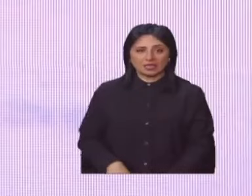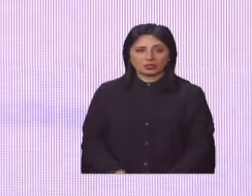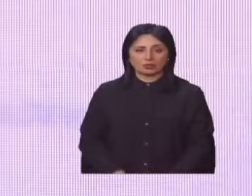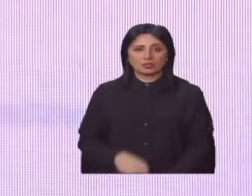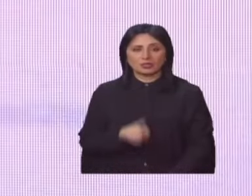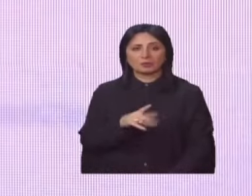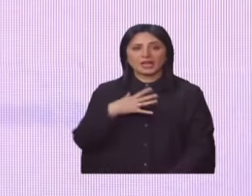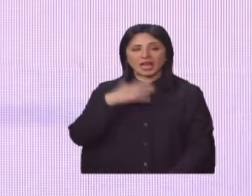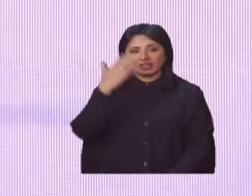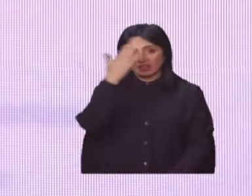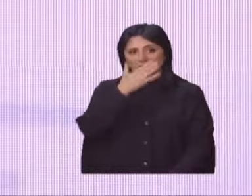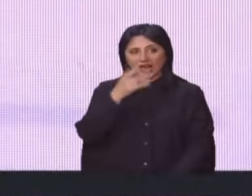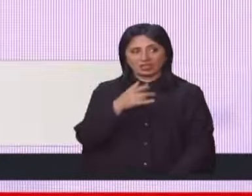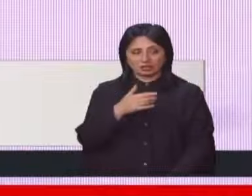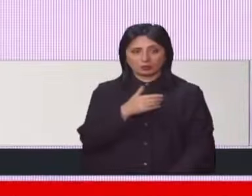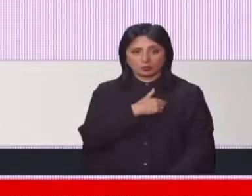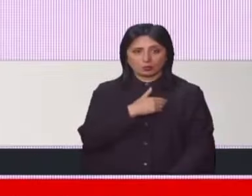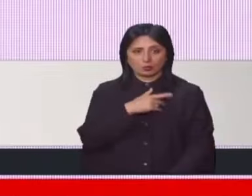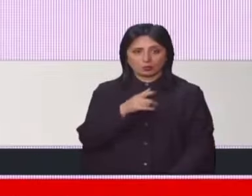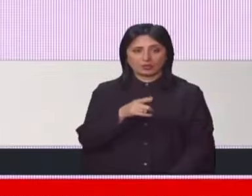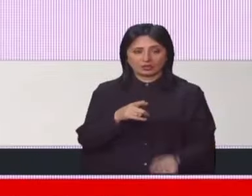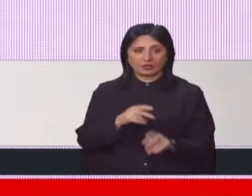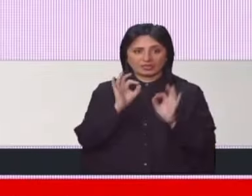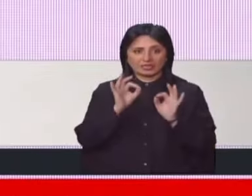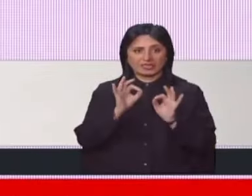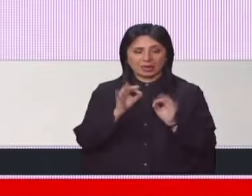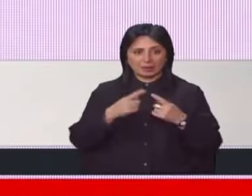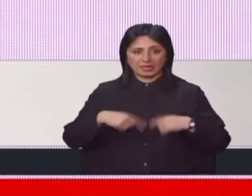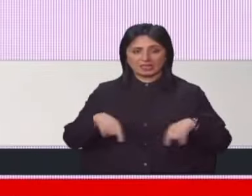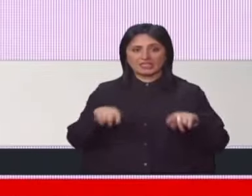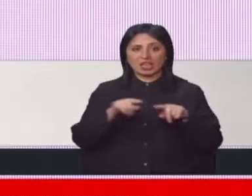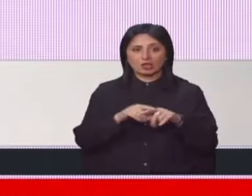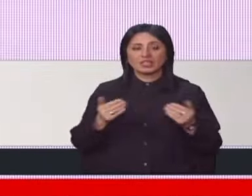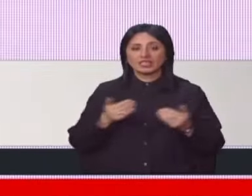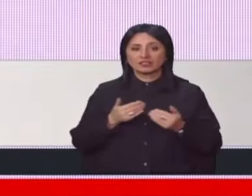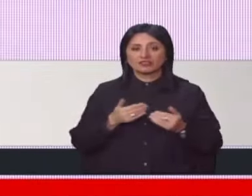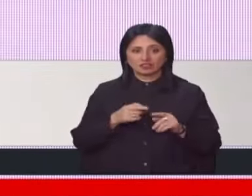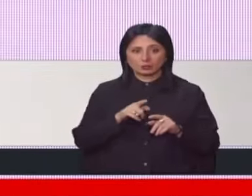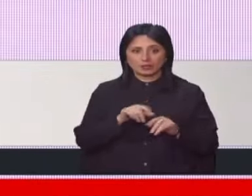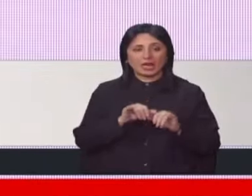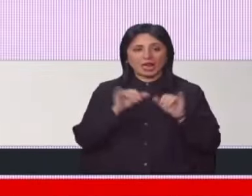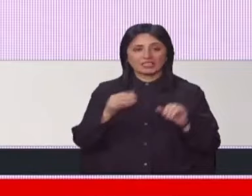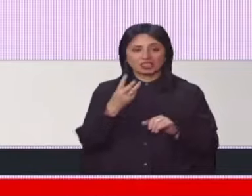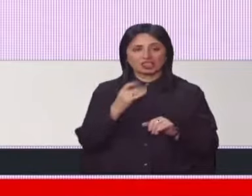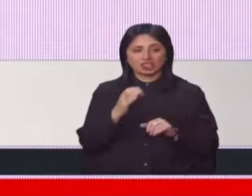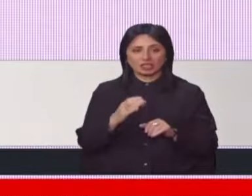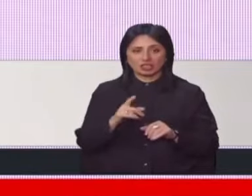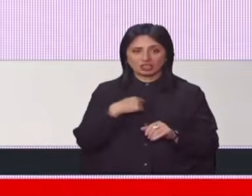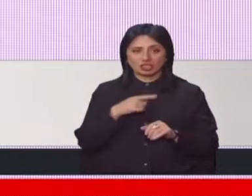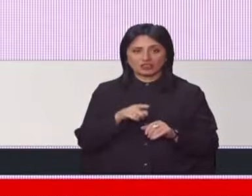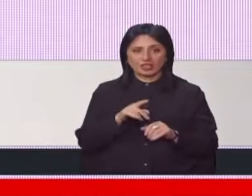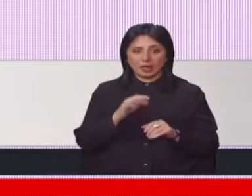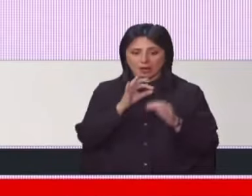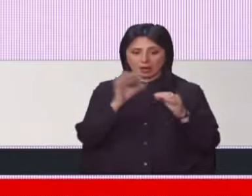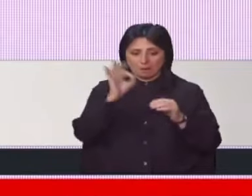იმდენად რამდენად ქართულ ხალხს მოუნდება რომ დიდარ და სამართლიან საზოგადოებაში ისხოროს იმდენად გაიზრდება ჩვენი შანსები რომ ჩვენ არამარტო